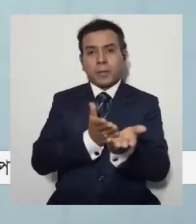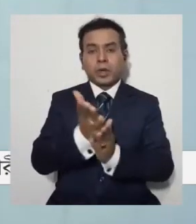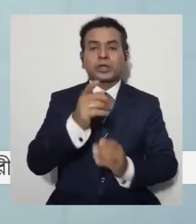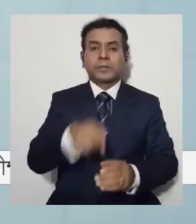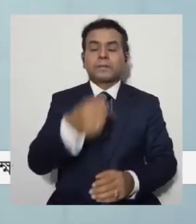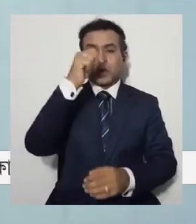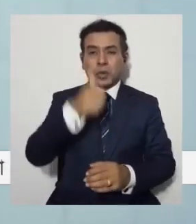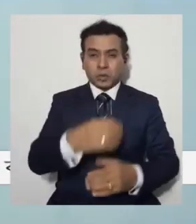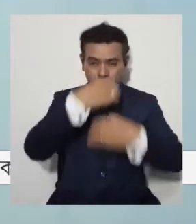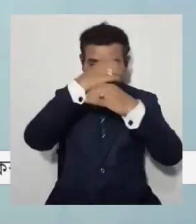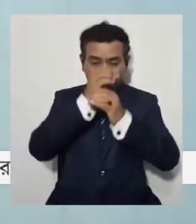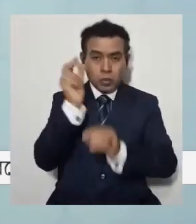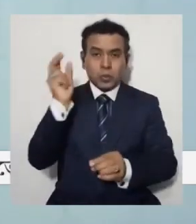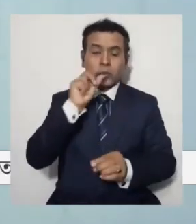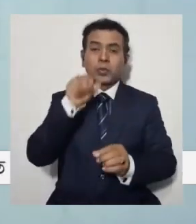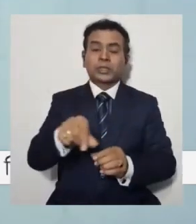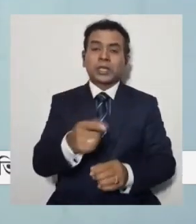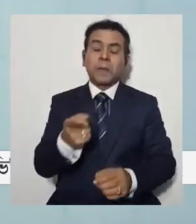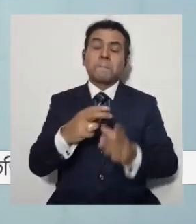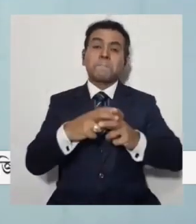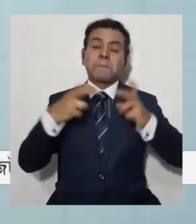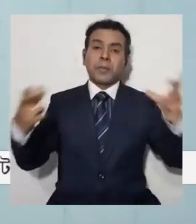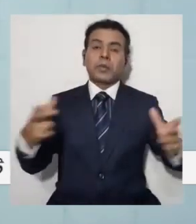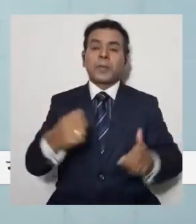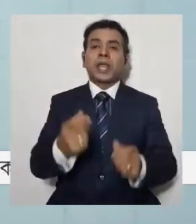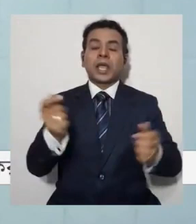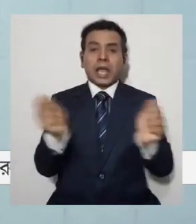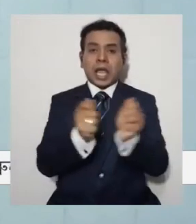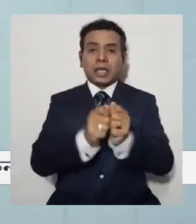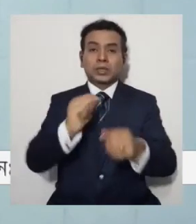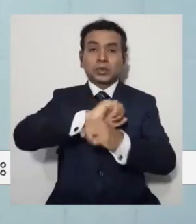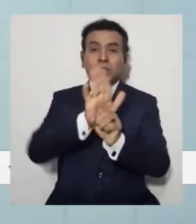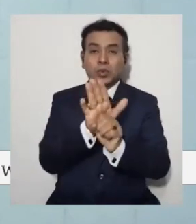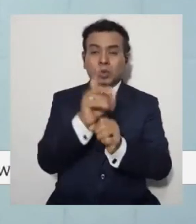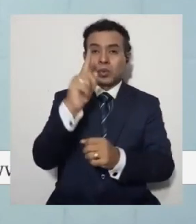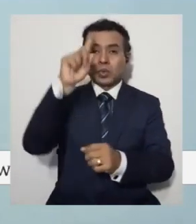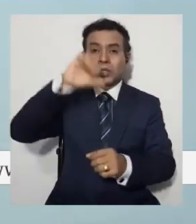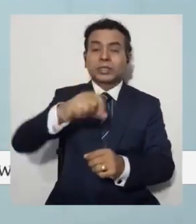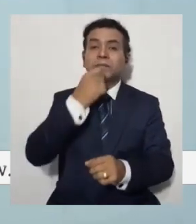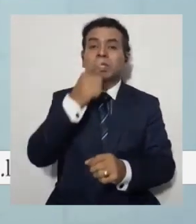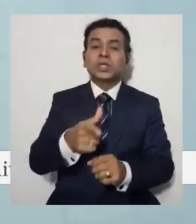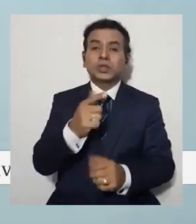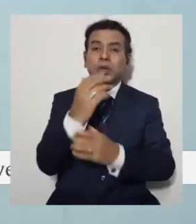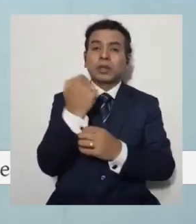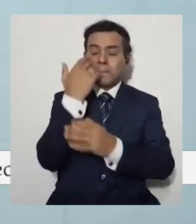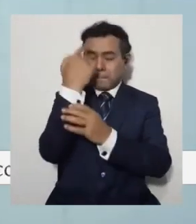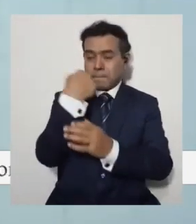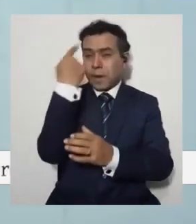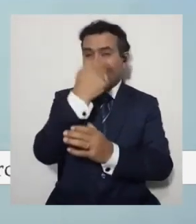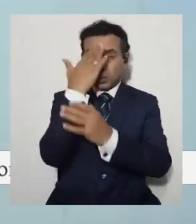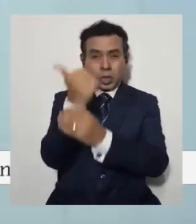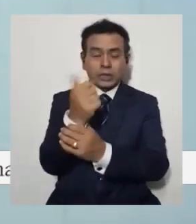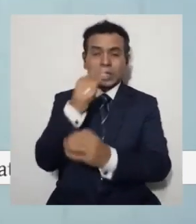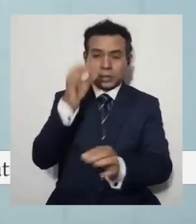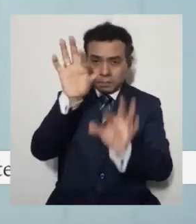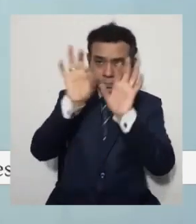কোভিড-19 সংক্রান্ত এবং আক্রান্ত ব্যক্তিদের শনাক্ত করার বিষয়ে। আমরা আশা করছি এতে সারা বাংলাদেশে কোভিড-19